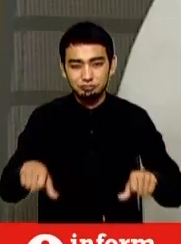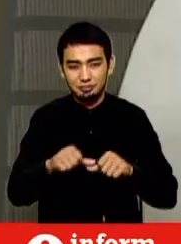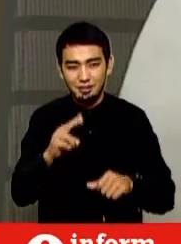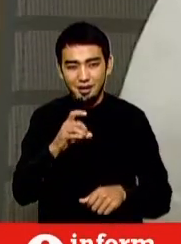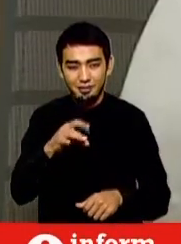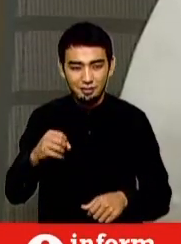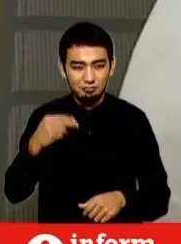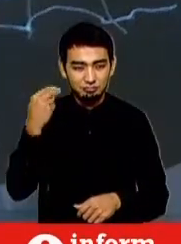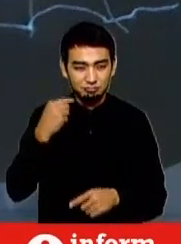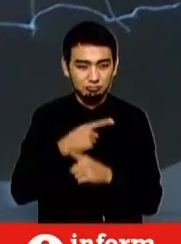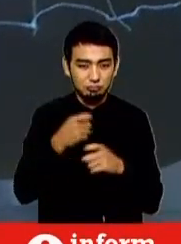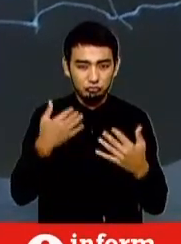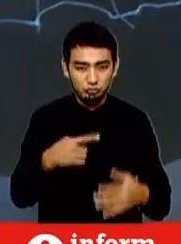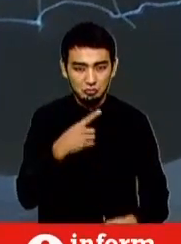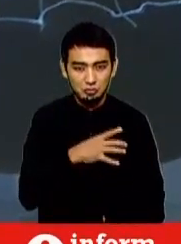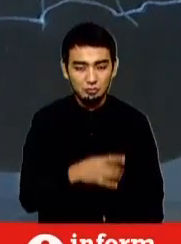айтады.